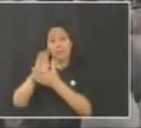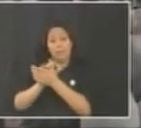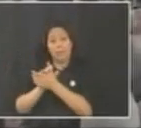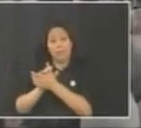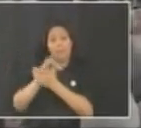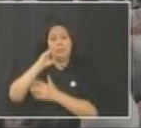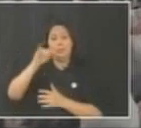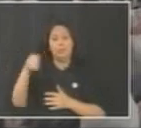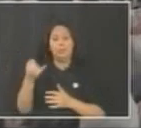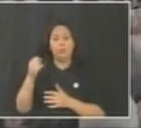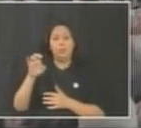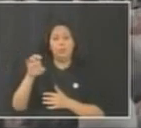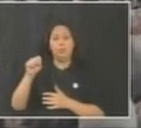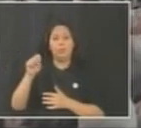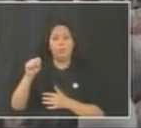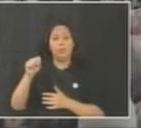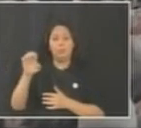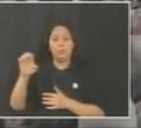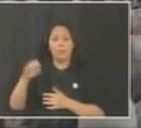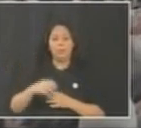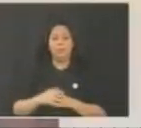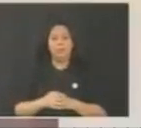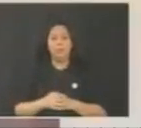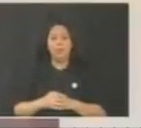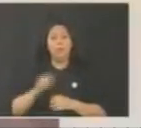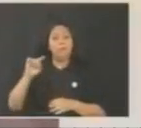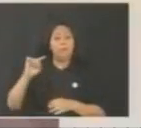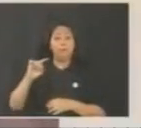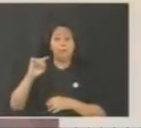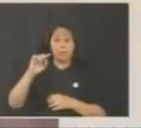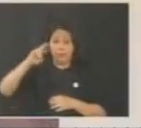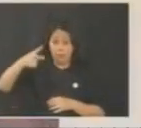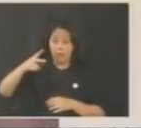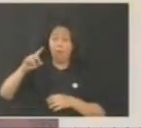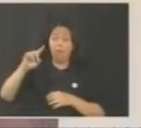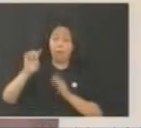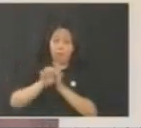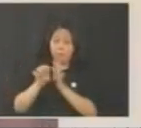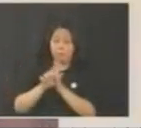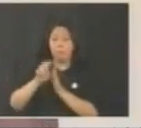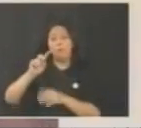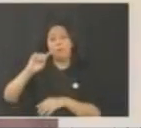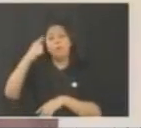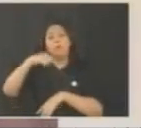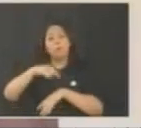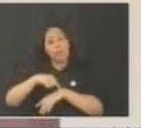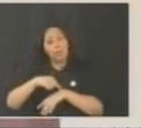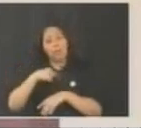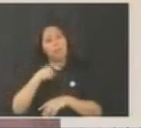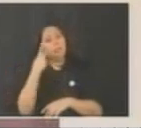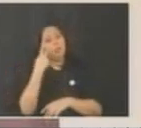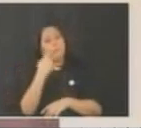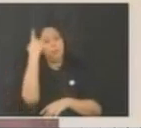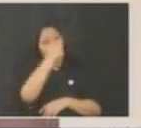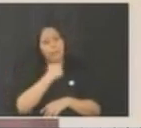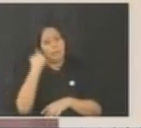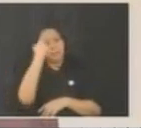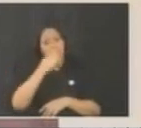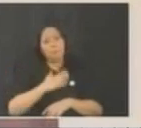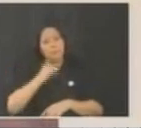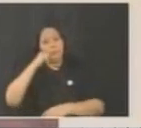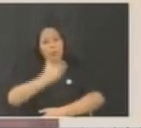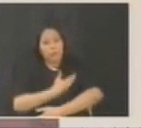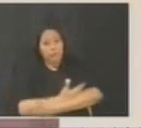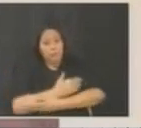unang pagkakataon ang mukha ng aming mga anak, nung bumagsak ang kanyang